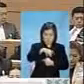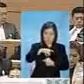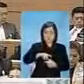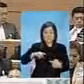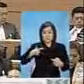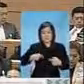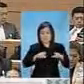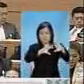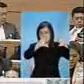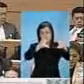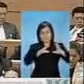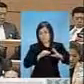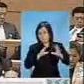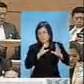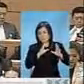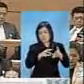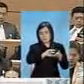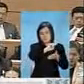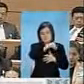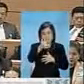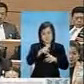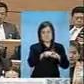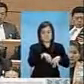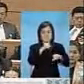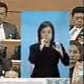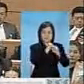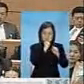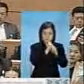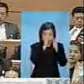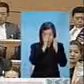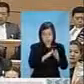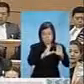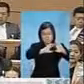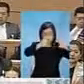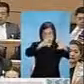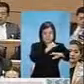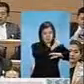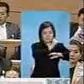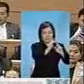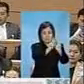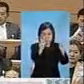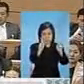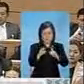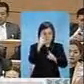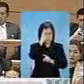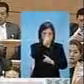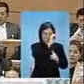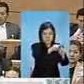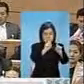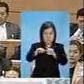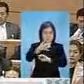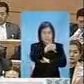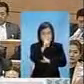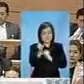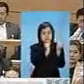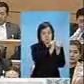บางคนบอกว่าไปทำงานเป็นบอร์ดนั่นบอร์ดนี่แล้วได้ค่าตอบแทนได้สวัสดิการอย่างนั้นอย่างนี้ก็อาจจะโอนเอ็นไปทางอำนาจรัฐ